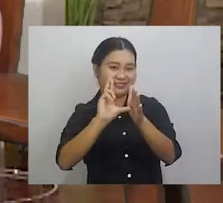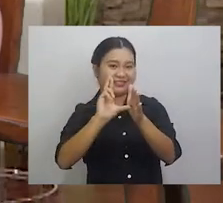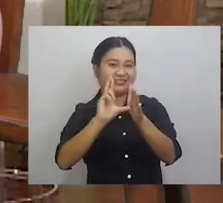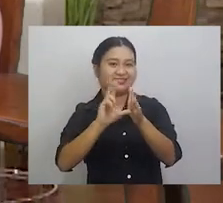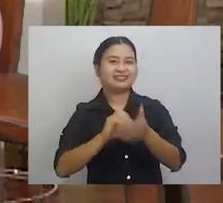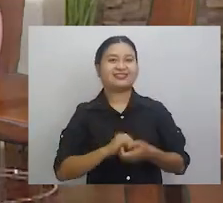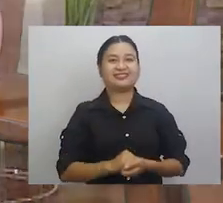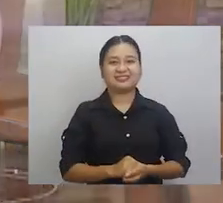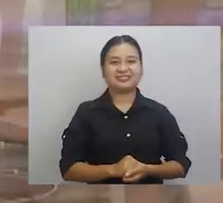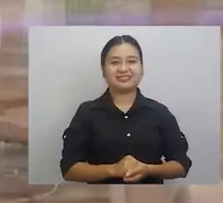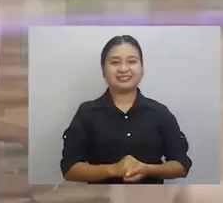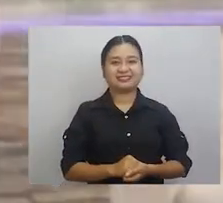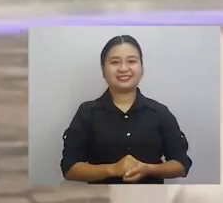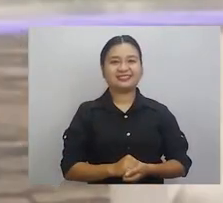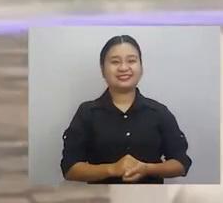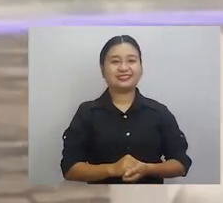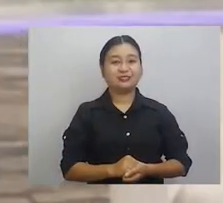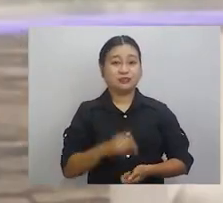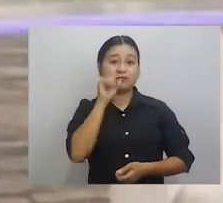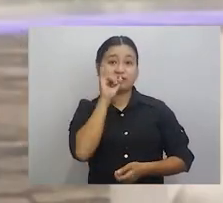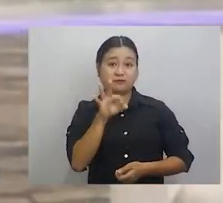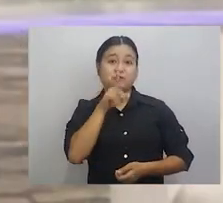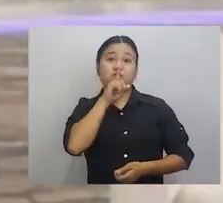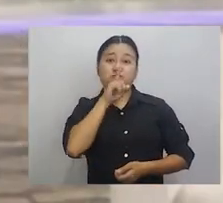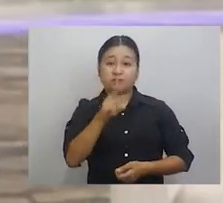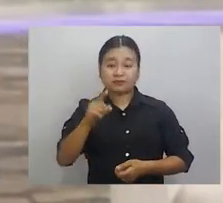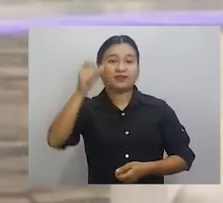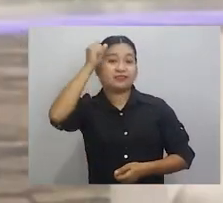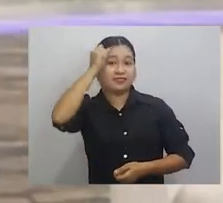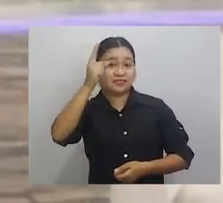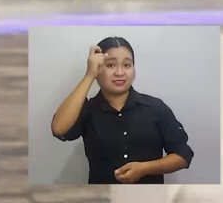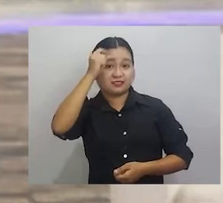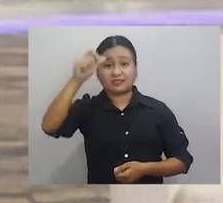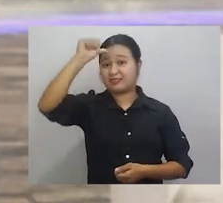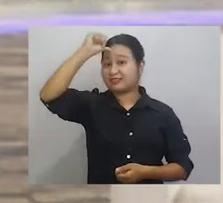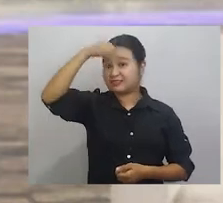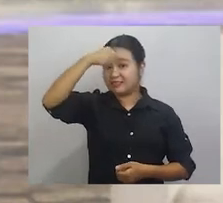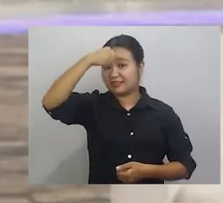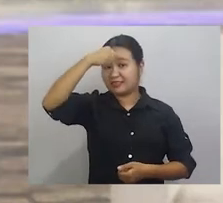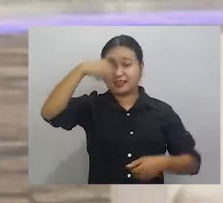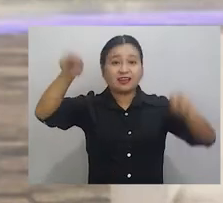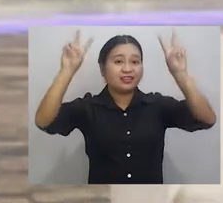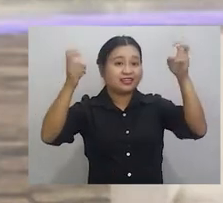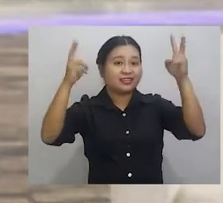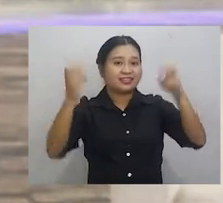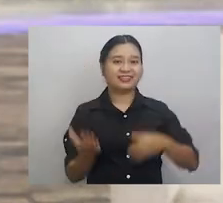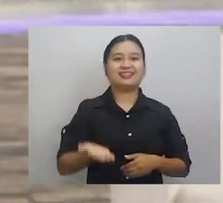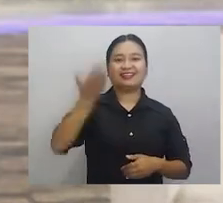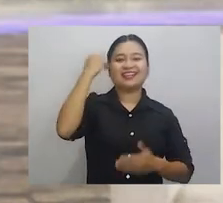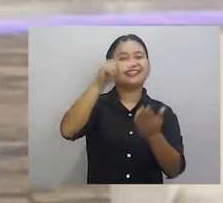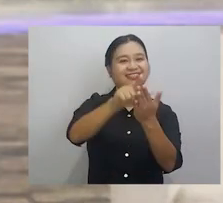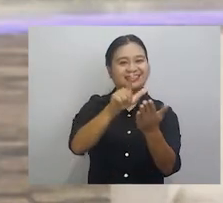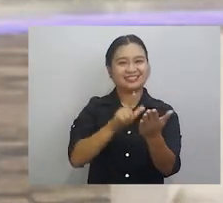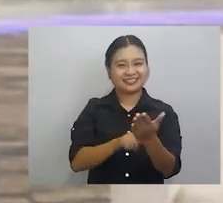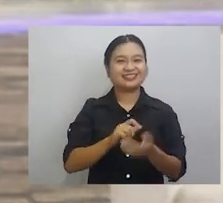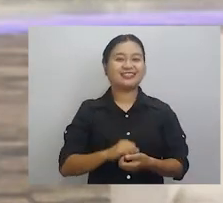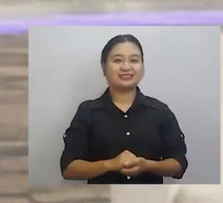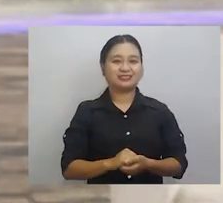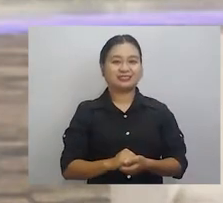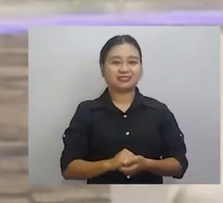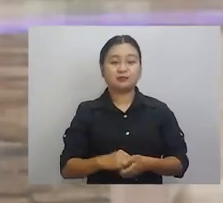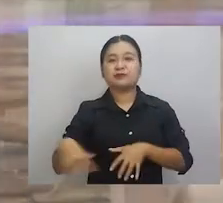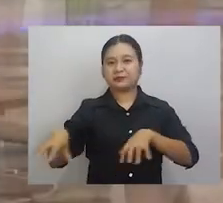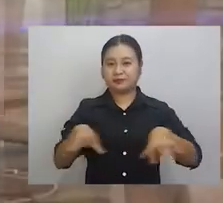Aralan! Talagang naunawaan nyo o natandaan ang ating teksto sa nakaraang aralin. Narito ang